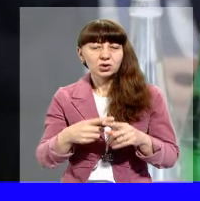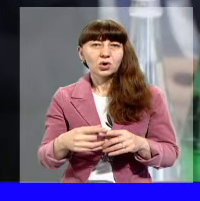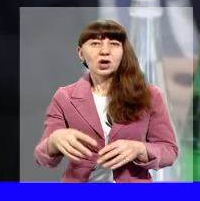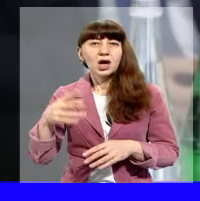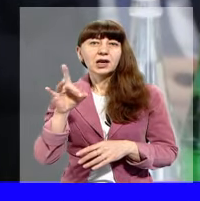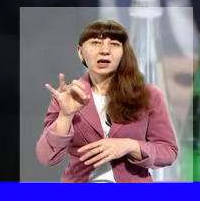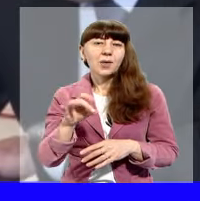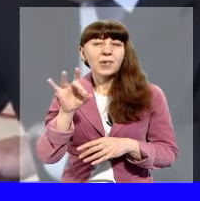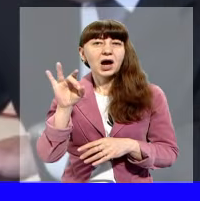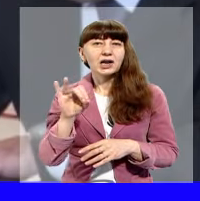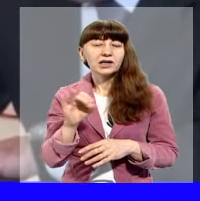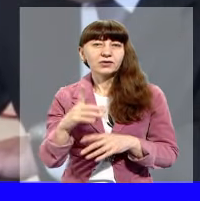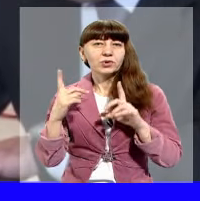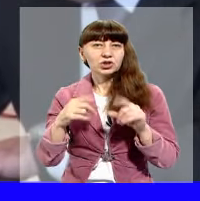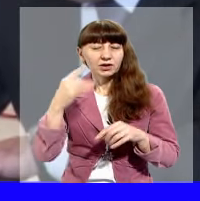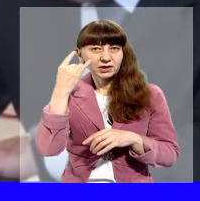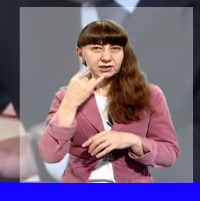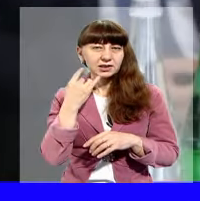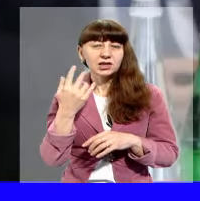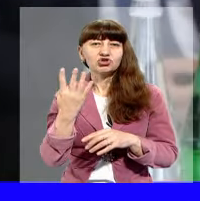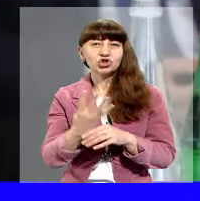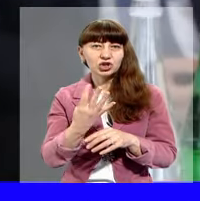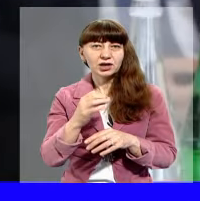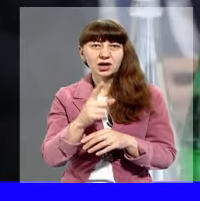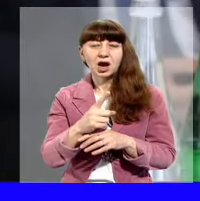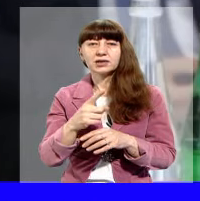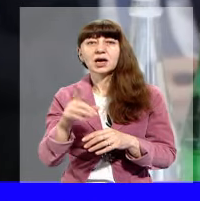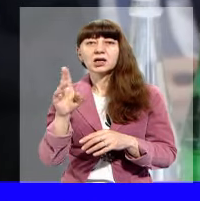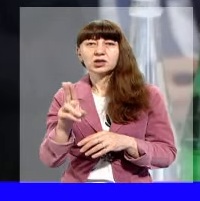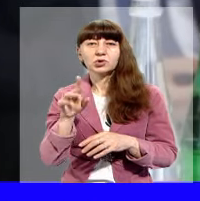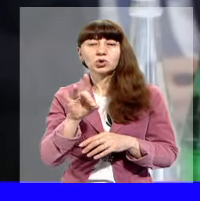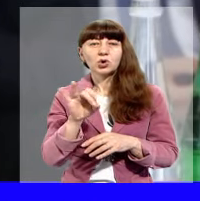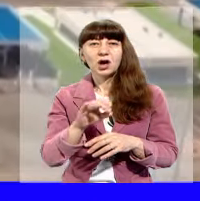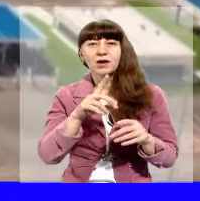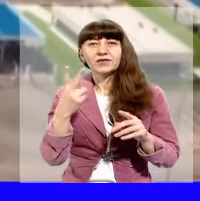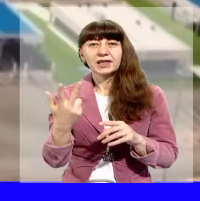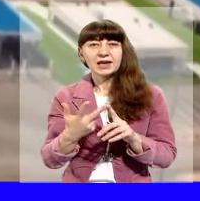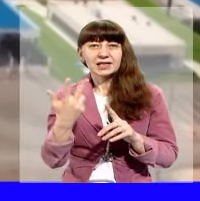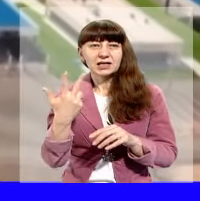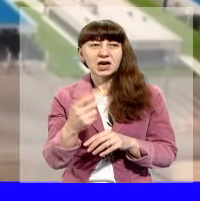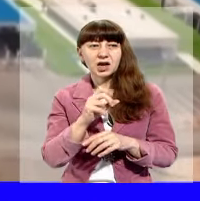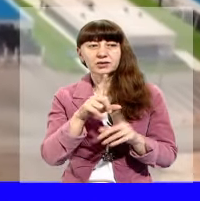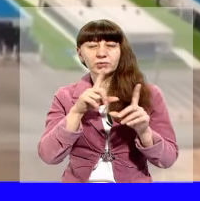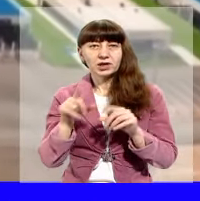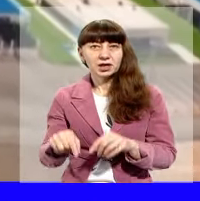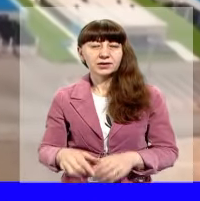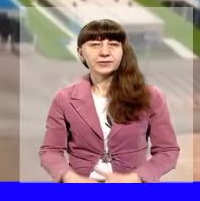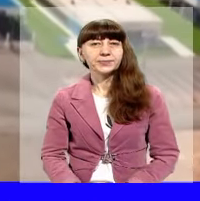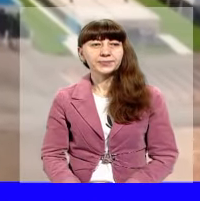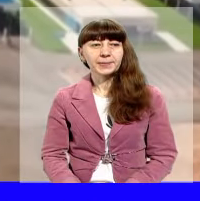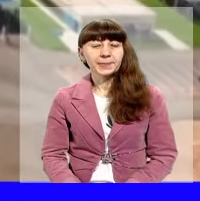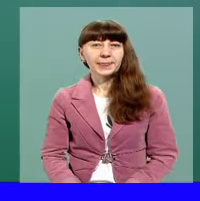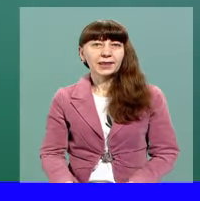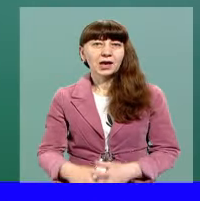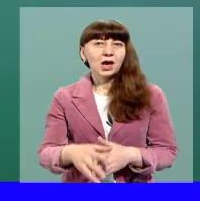асты. Осыдан-ақ қатынастардың қарқын алғанын аңғаруға болады. Өйткені геосаяси ахуал ушығып, логистика жүйесі бұзылған тұста